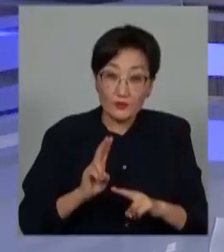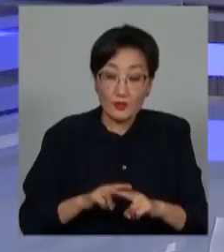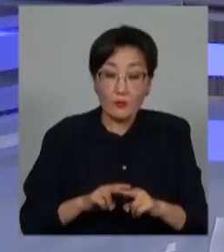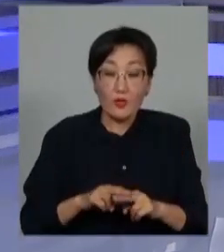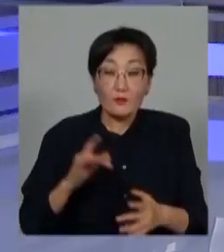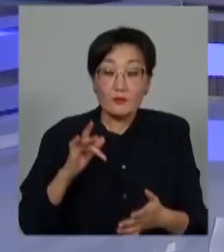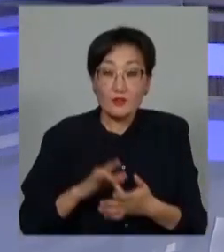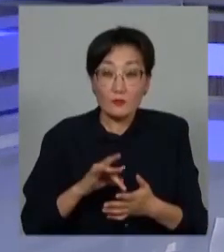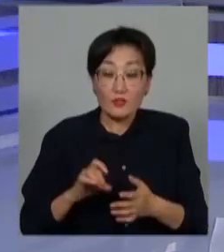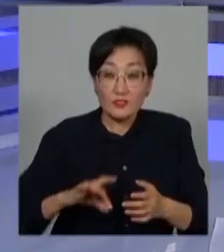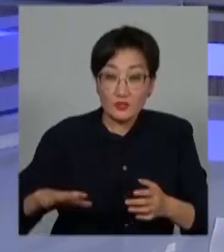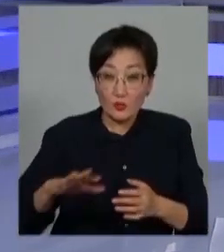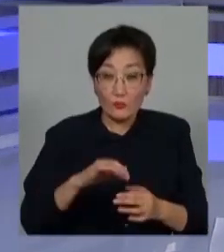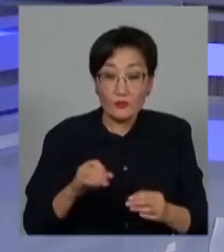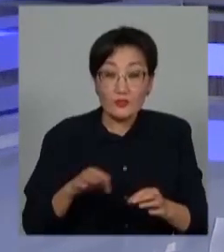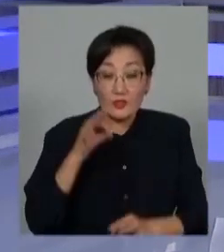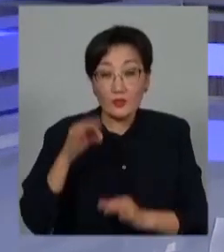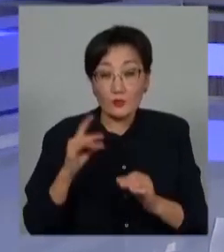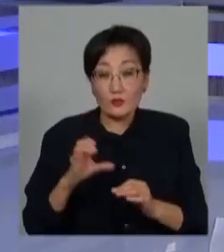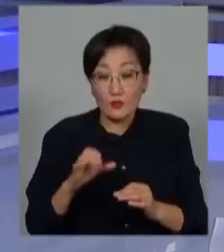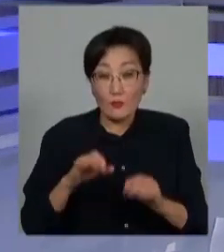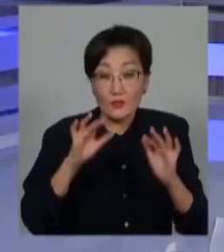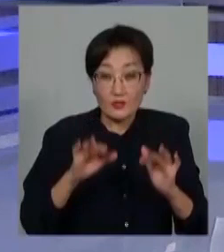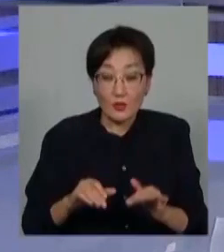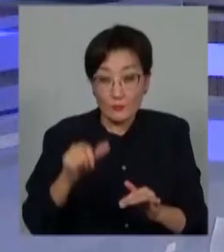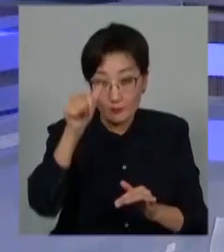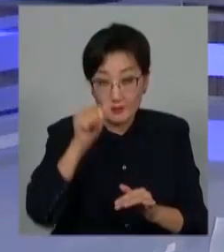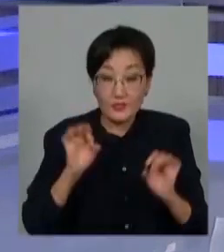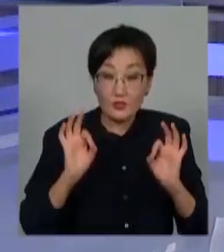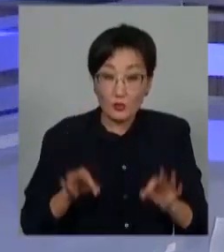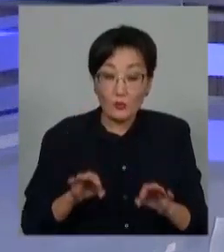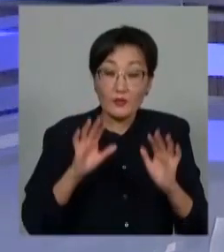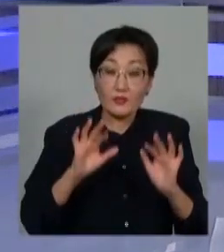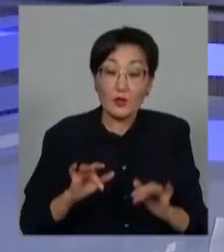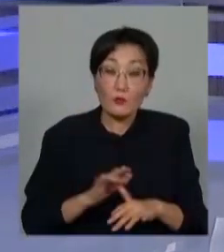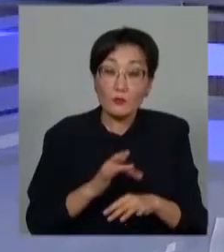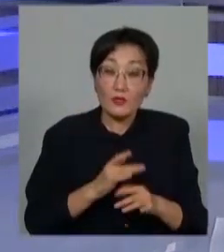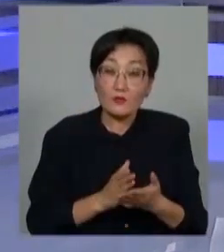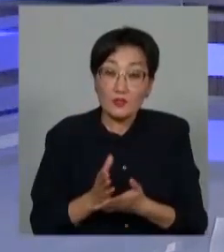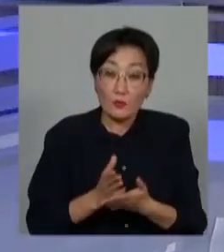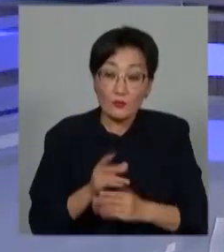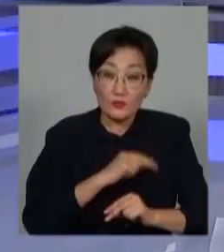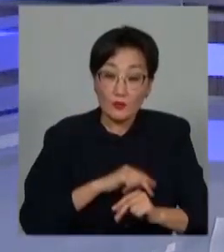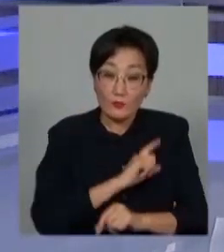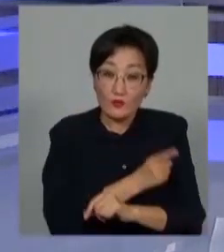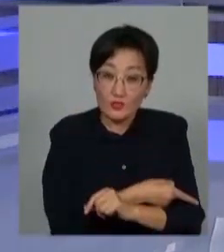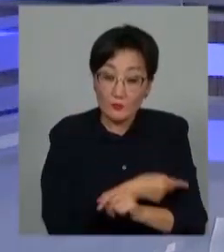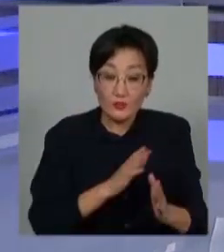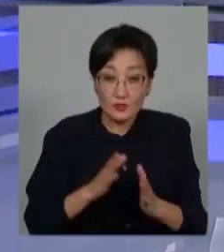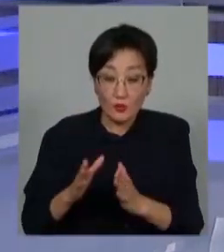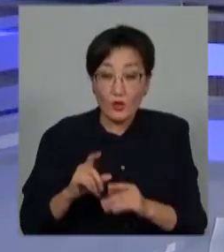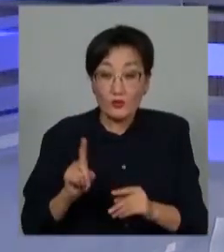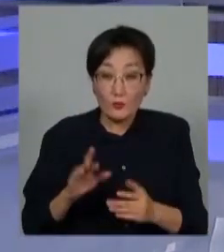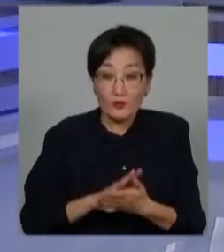накрыл столицу республики. За сутки в Нур-Султане выпала месячная норма осадков. Коммунальные службы работают в усиленном режиме,